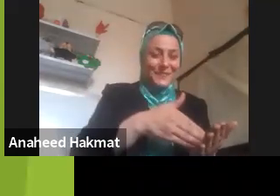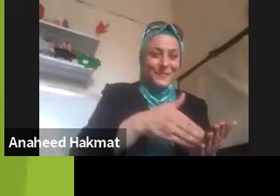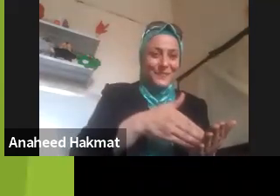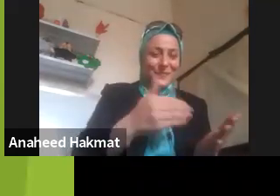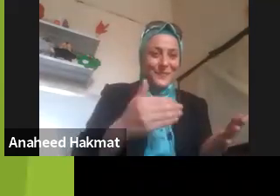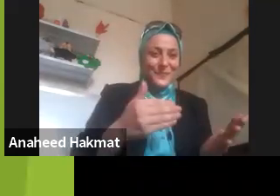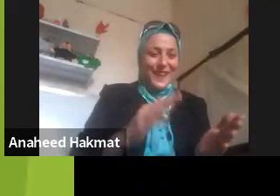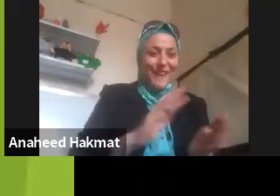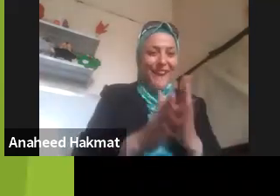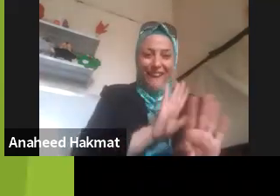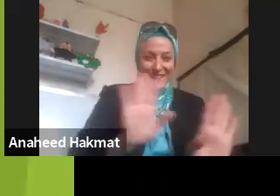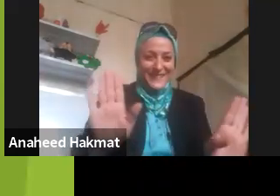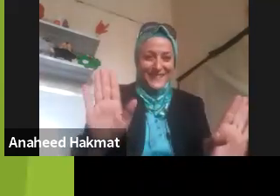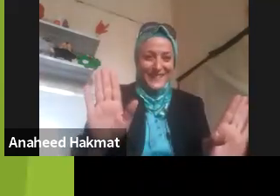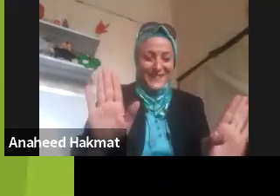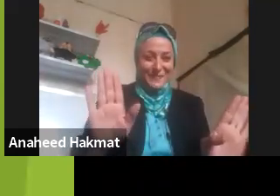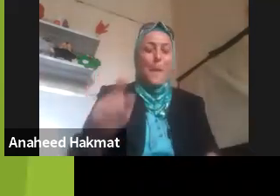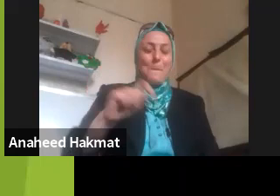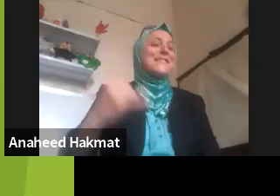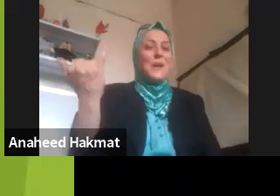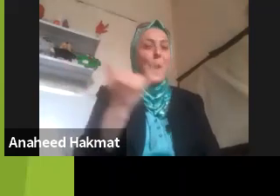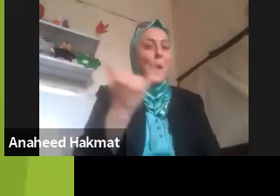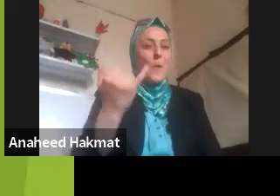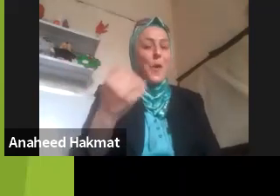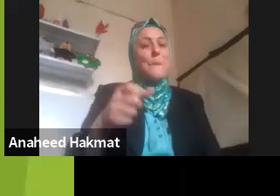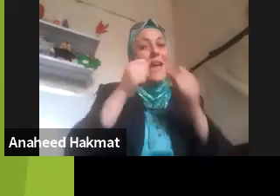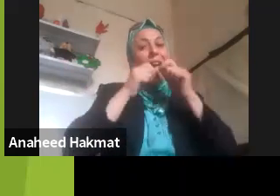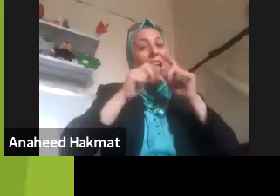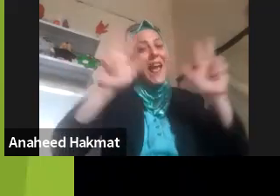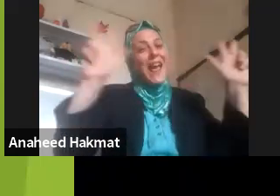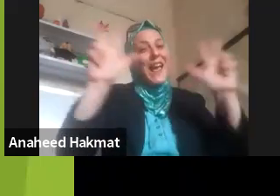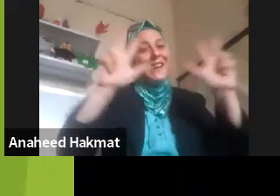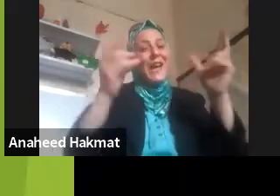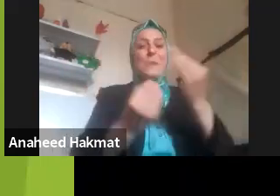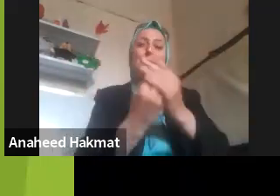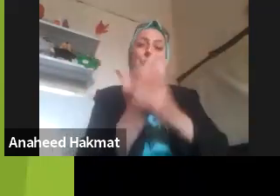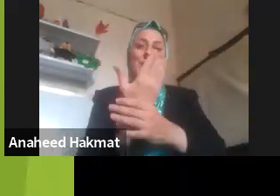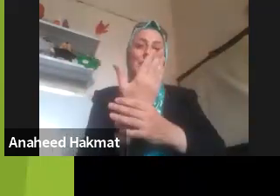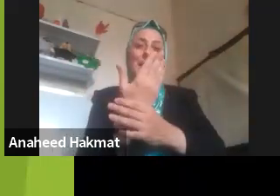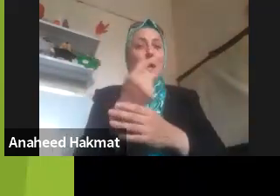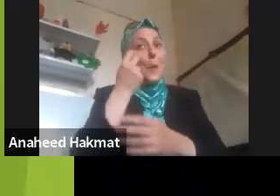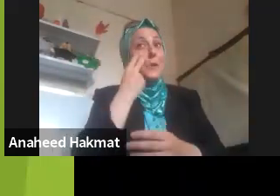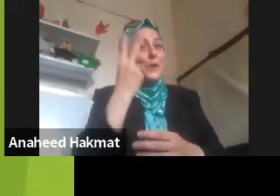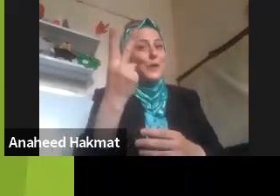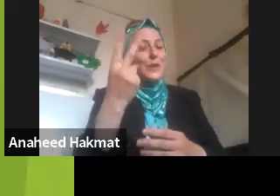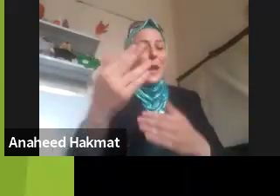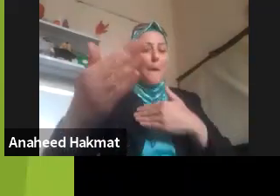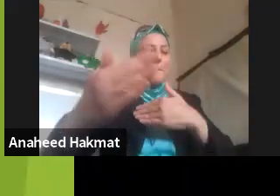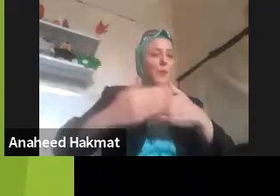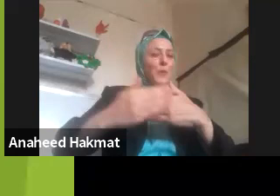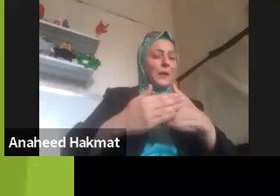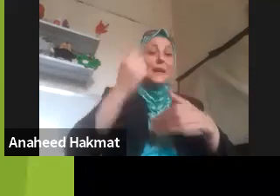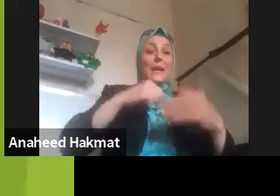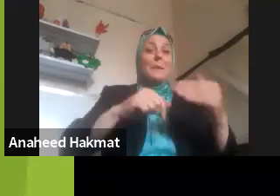خلصنا، بس ضرورة أنه إعلام جديد برؤية بمقاربة جديدة يجب أن يواكب هذا